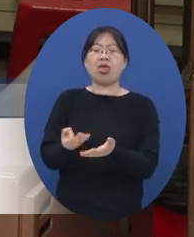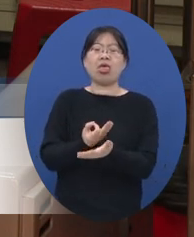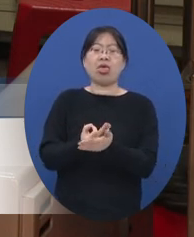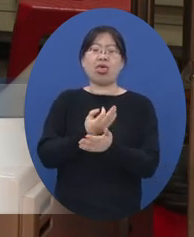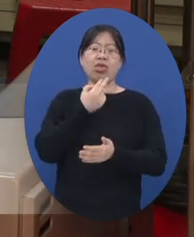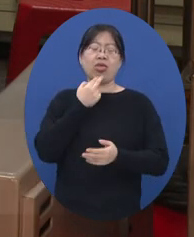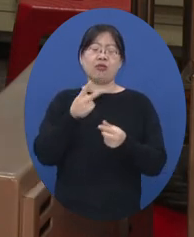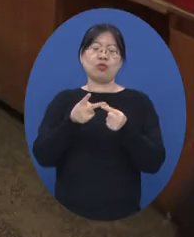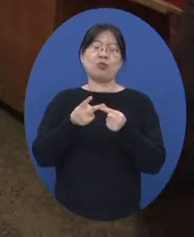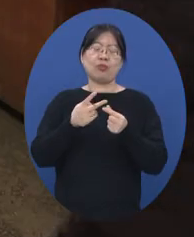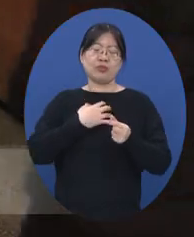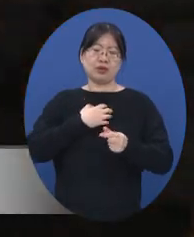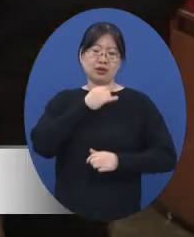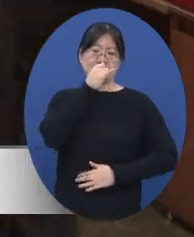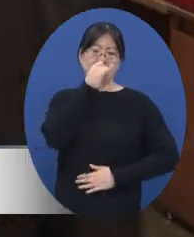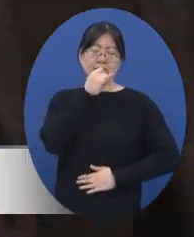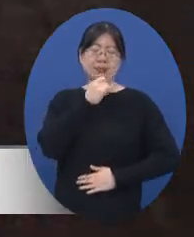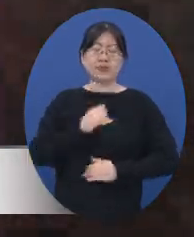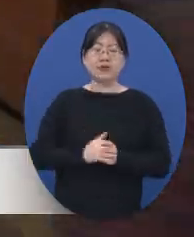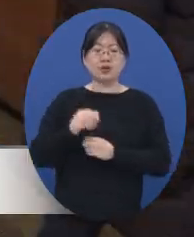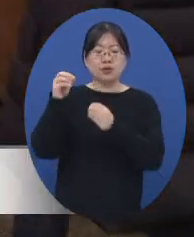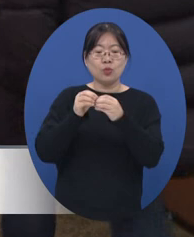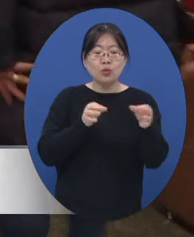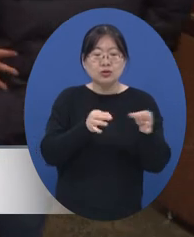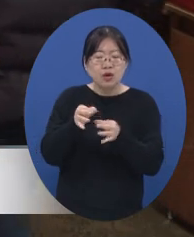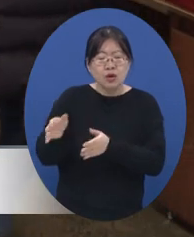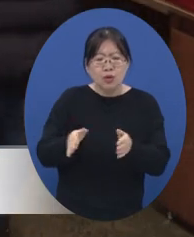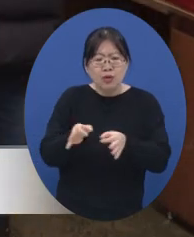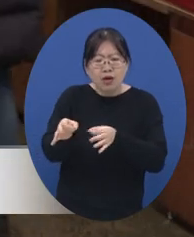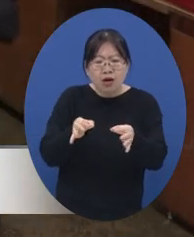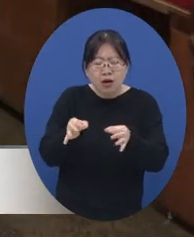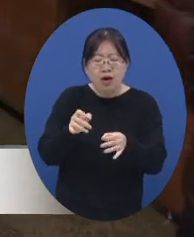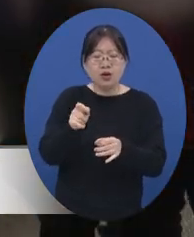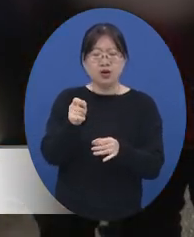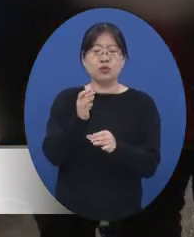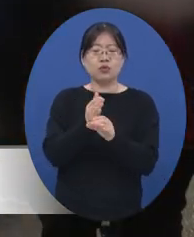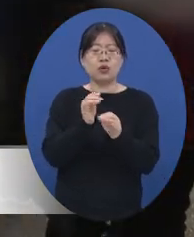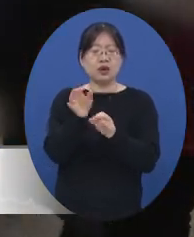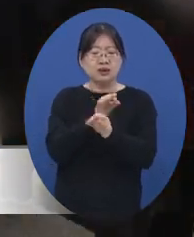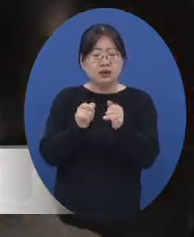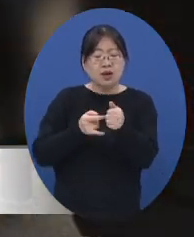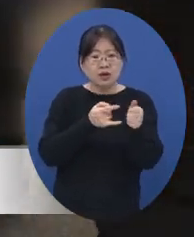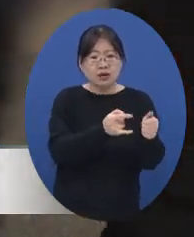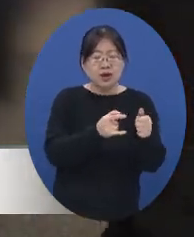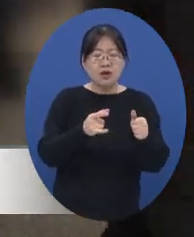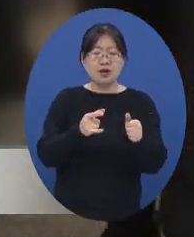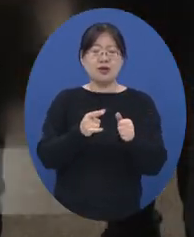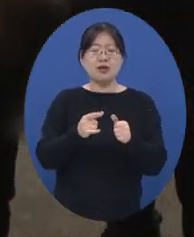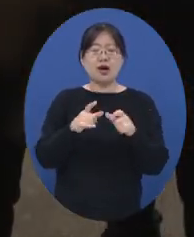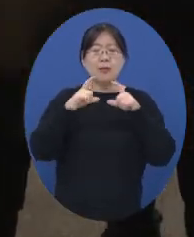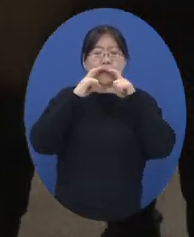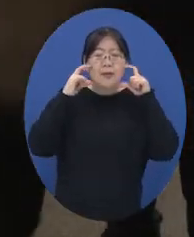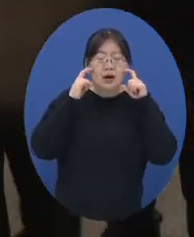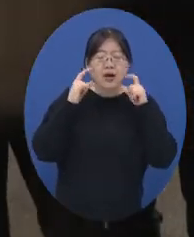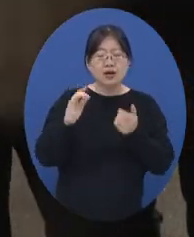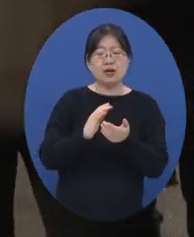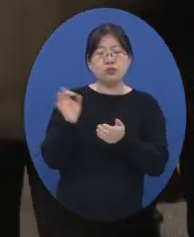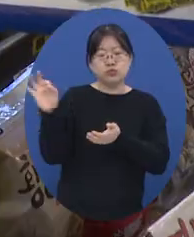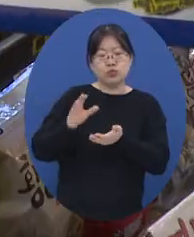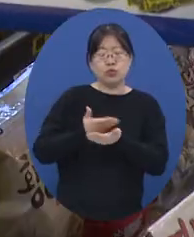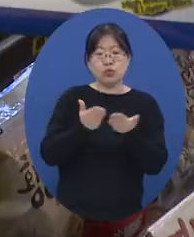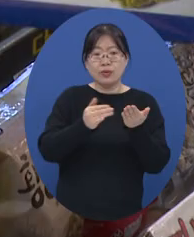두 번째 걱정입니다. 경기도는 도내 전통시장과 골목상권 소상공인들을 대상으로 보건용 마스크 보급에